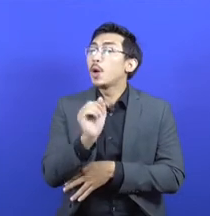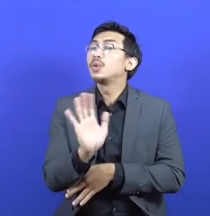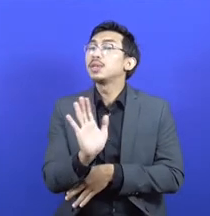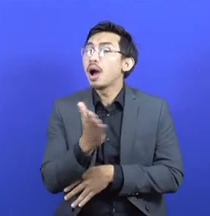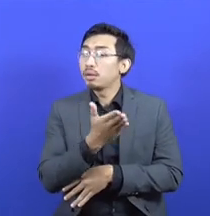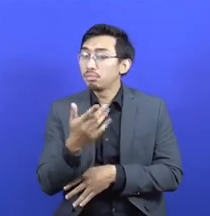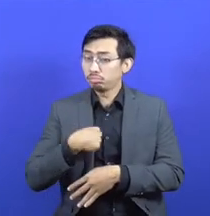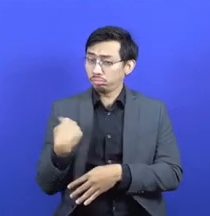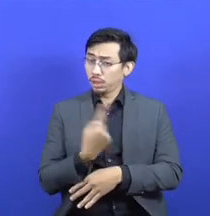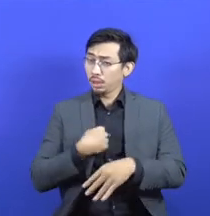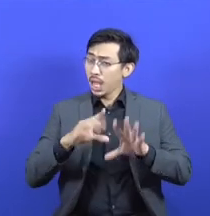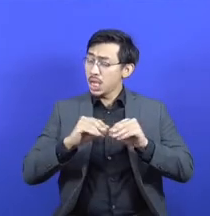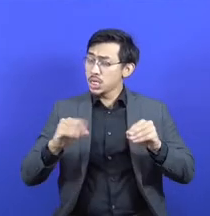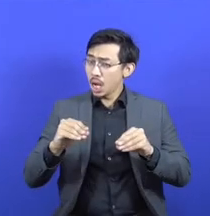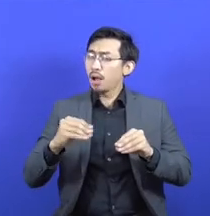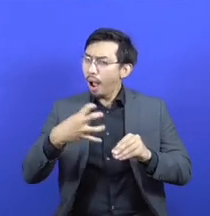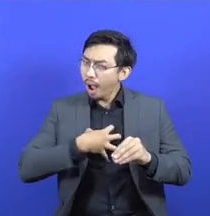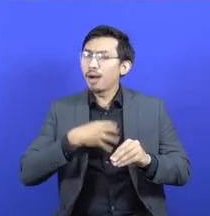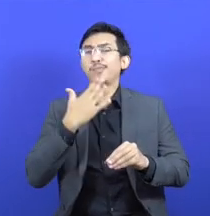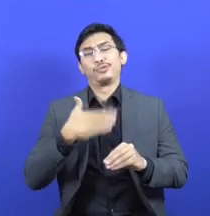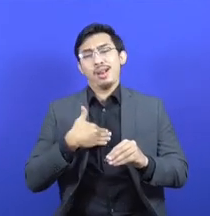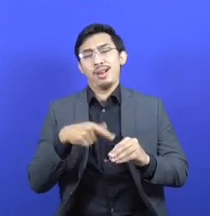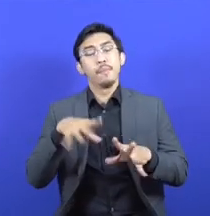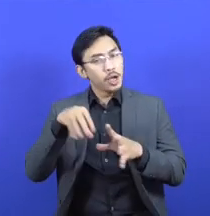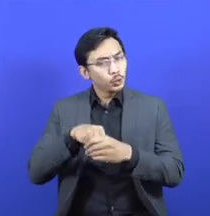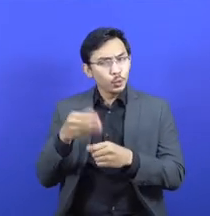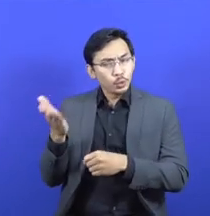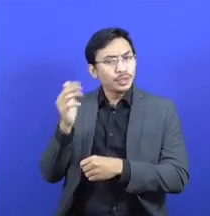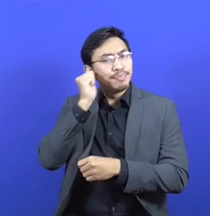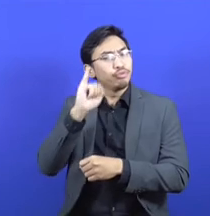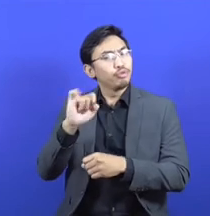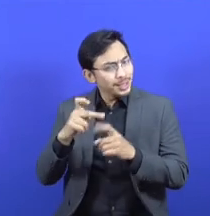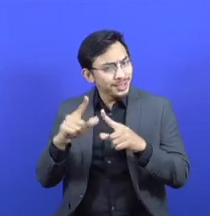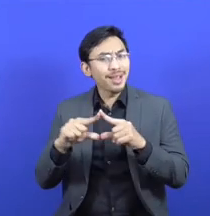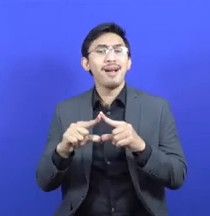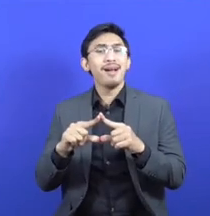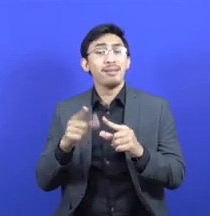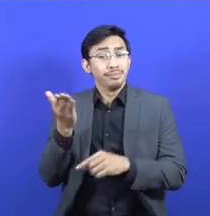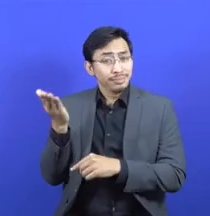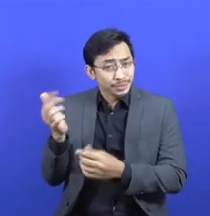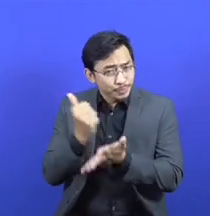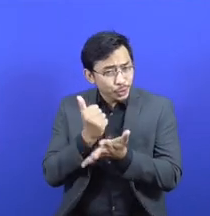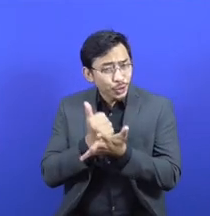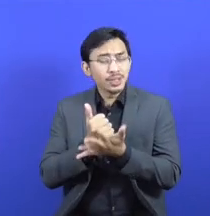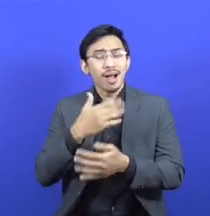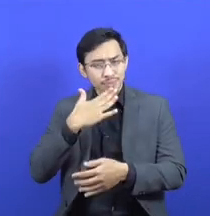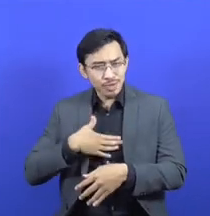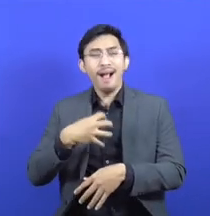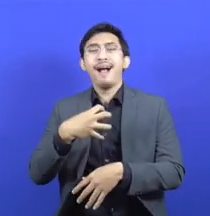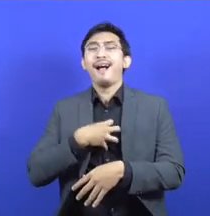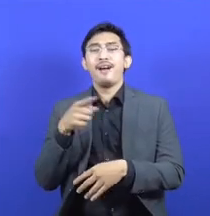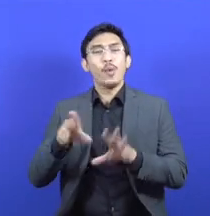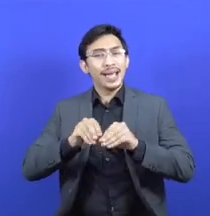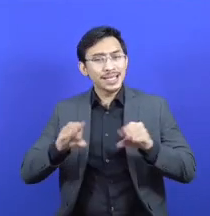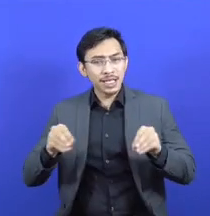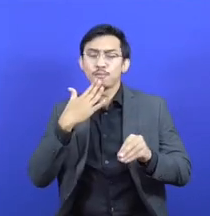gak sih lo, kalau kita tuh sebagai pekerja punya hak. Jadi termasuk si Ibu Ica ini, dia ini sebenarnya punya hak tahu sebagai